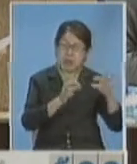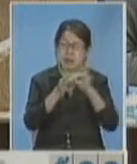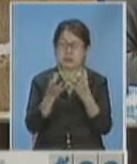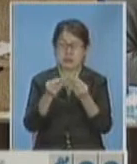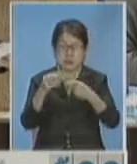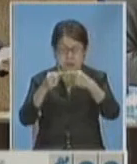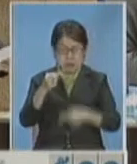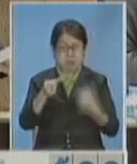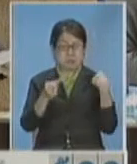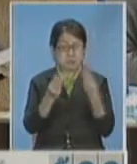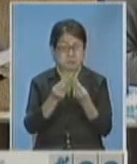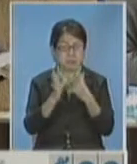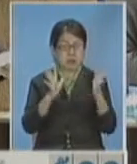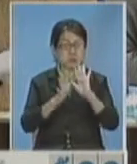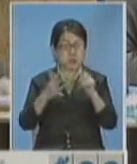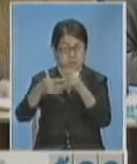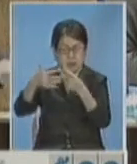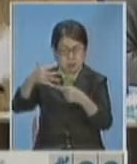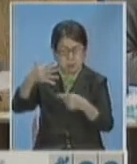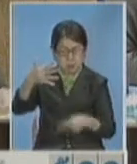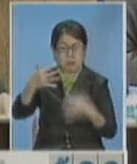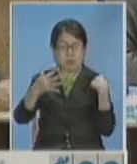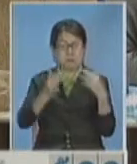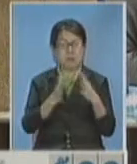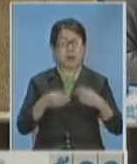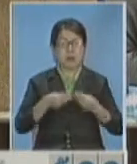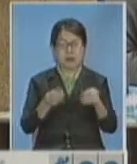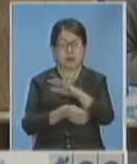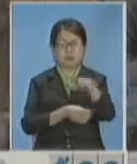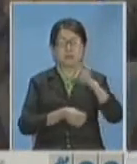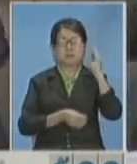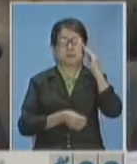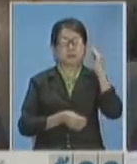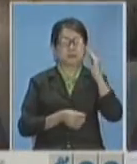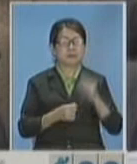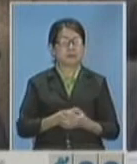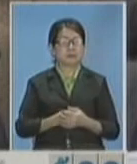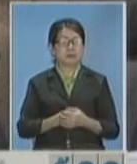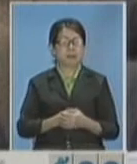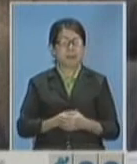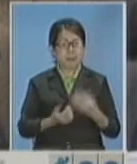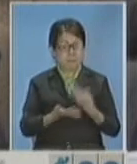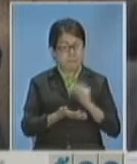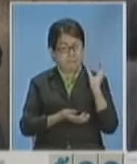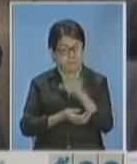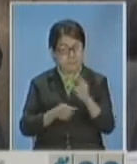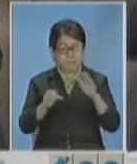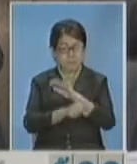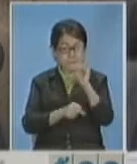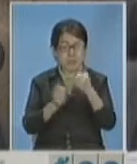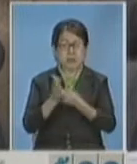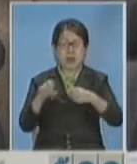รายละเอียดมากนะคะเกรงว่าจะเสียเวลามากแต่ขอให้สมาชิกได้รับทราบนะคะว่านอกจากให้เงินเขาไม่ครบแล้วยังถูก